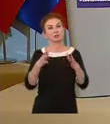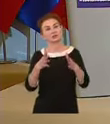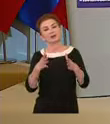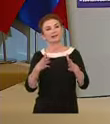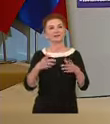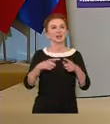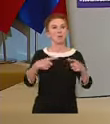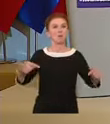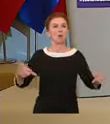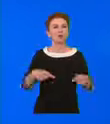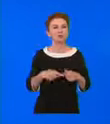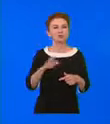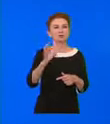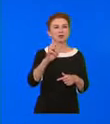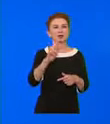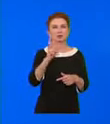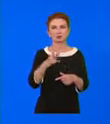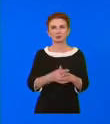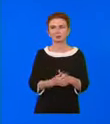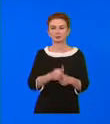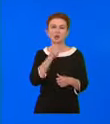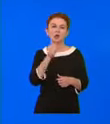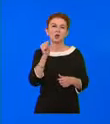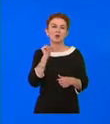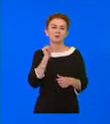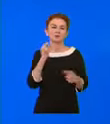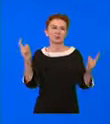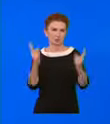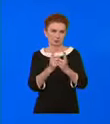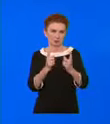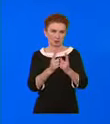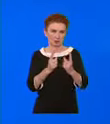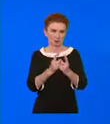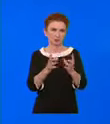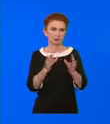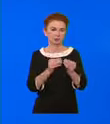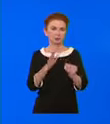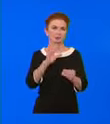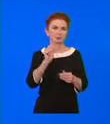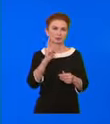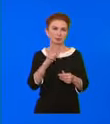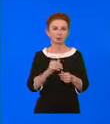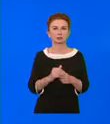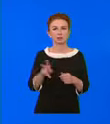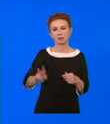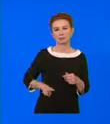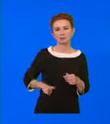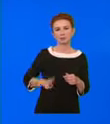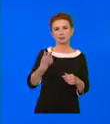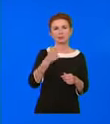Orlików? Tak, spotkałem się wczoraj z panem prezesem Zbigniewem Bońkiem i z panią minister